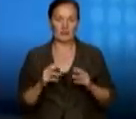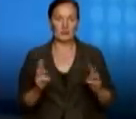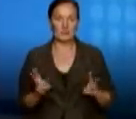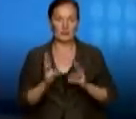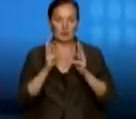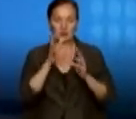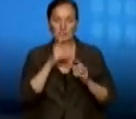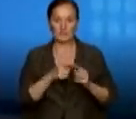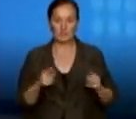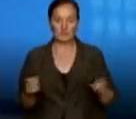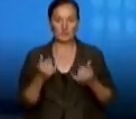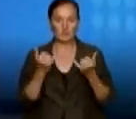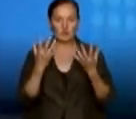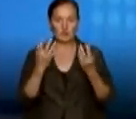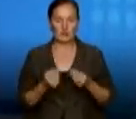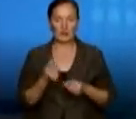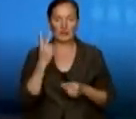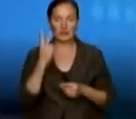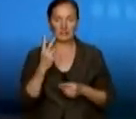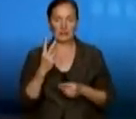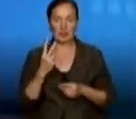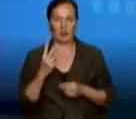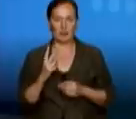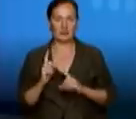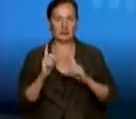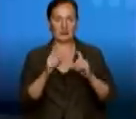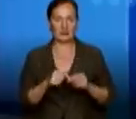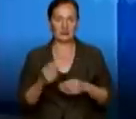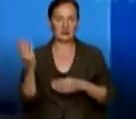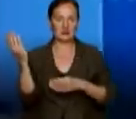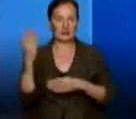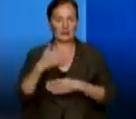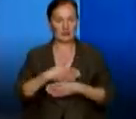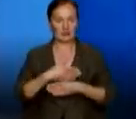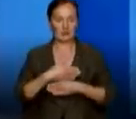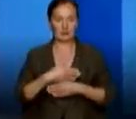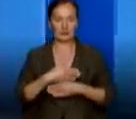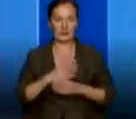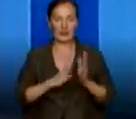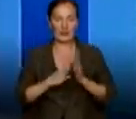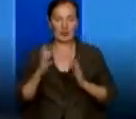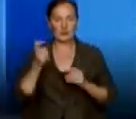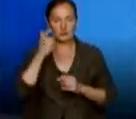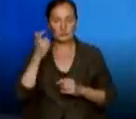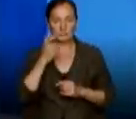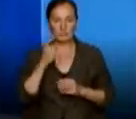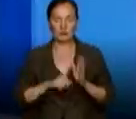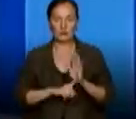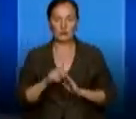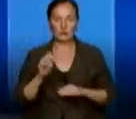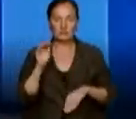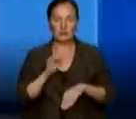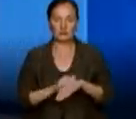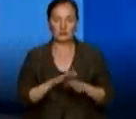вже два заїзди закриті шлагбаумами лісгоспу. Тобто почалось фактичне виконання тих